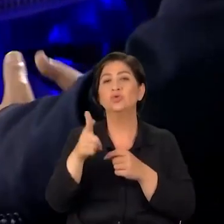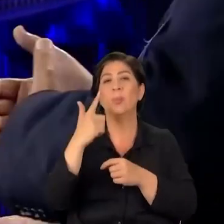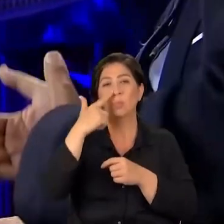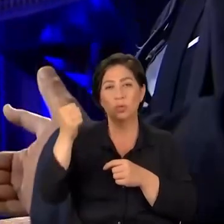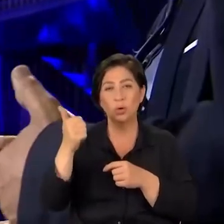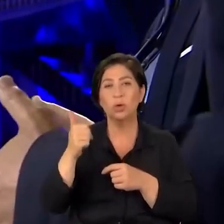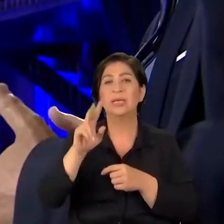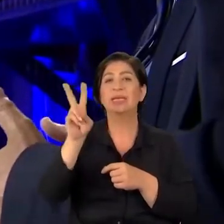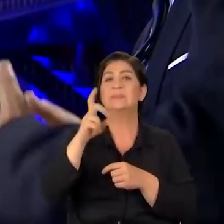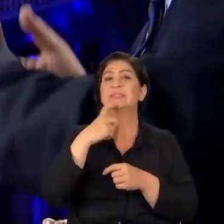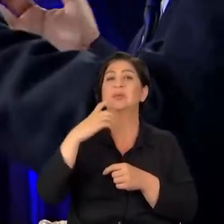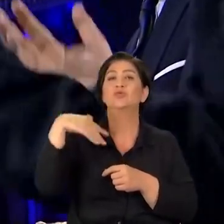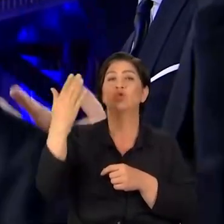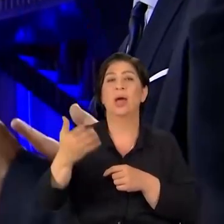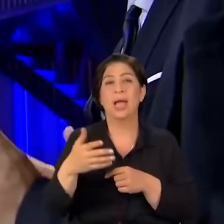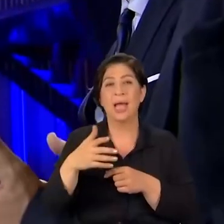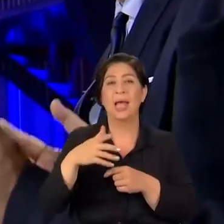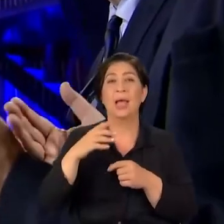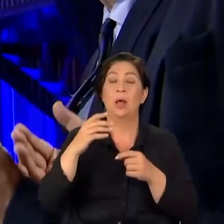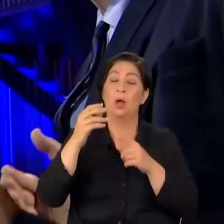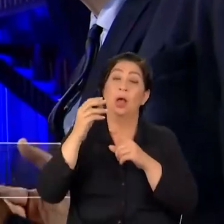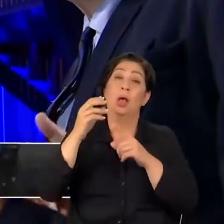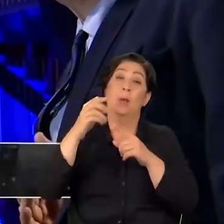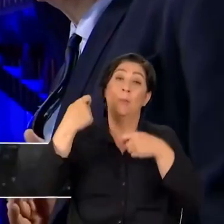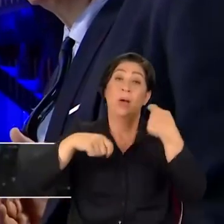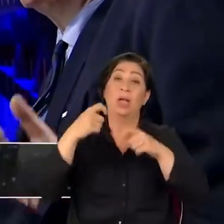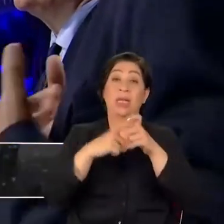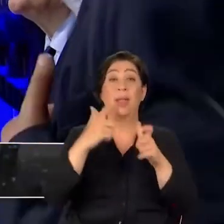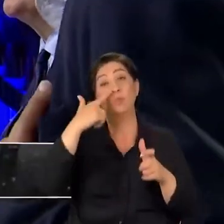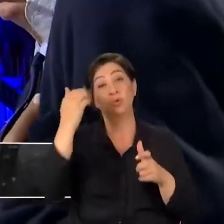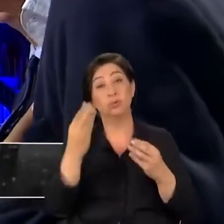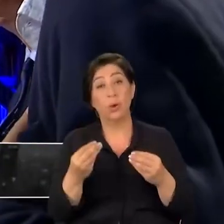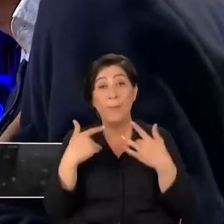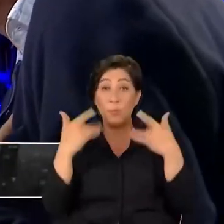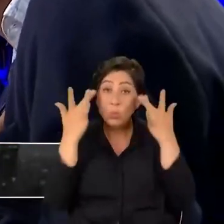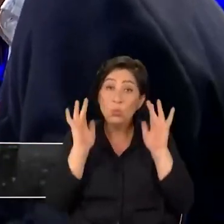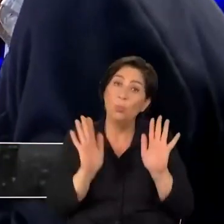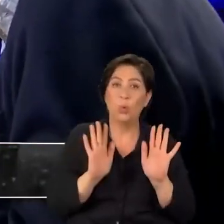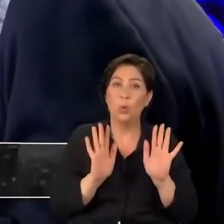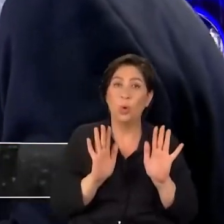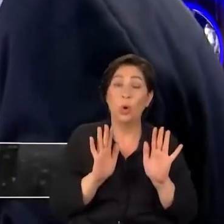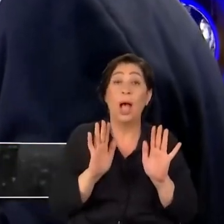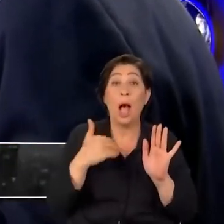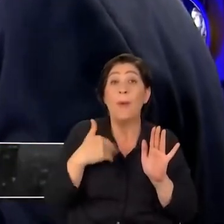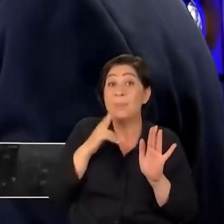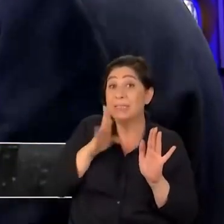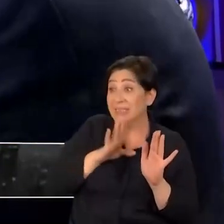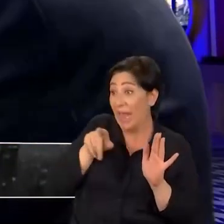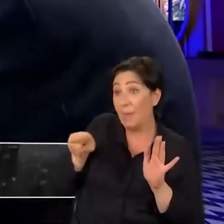müdürü, 20 sene sonra efendim seksiyon müdürü, 30 sene sonra da banka genel müdürü olacak. Benim kültürüm bu. Evet. Halbuki benim